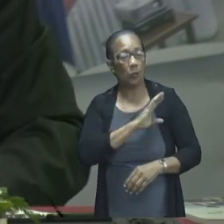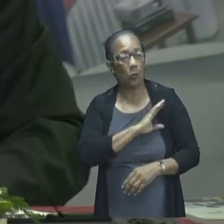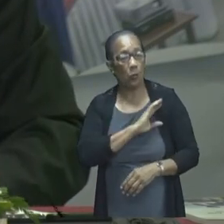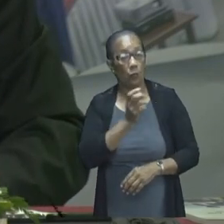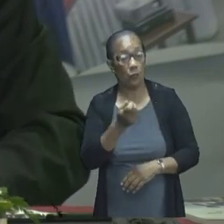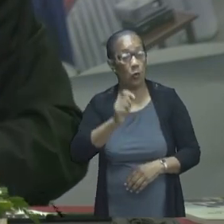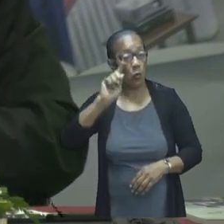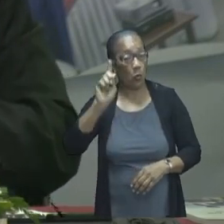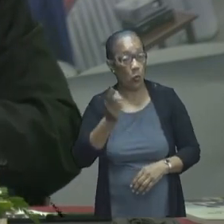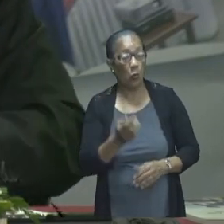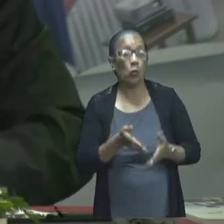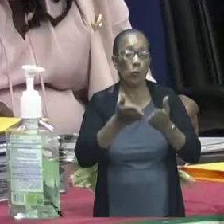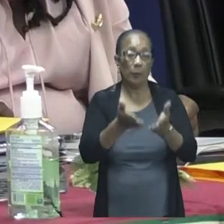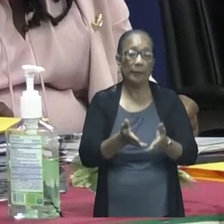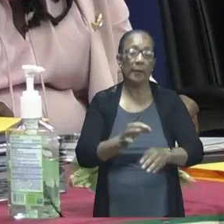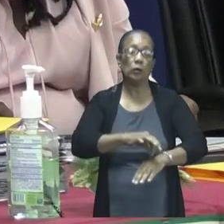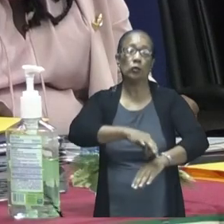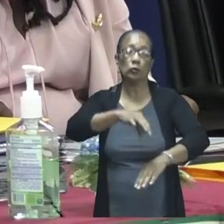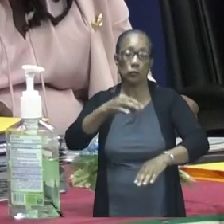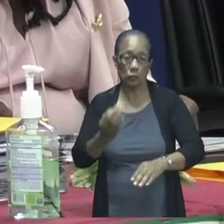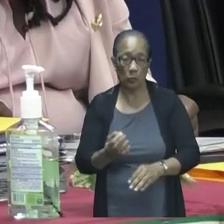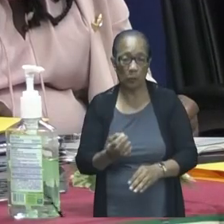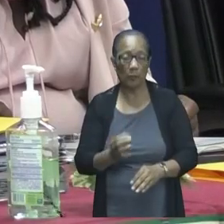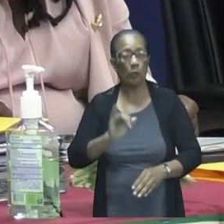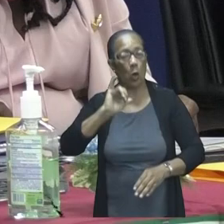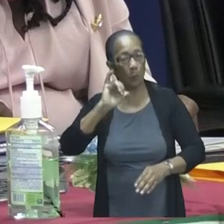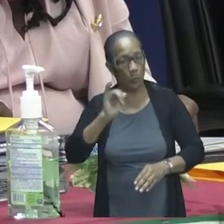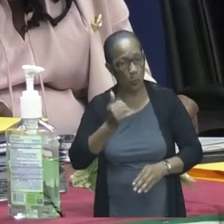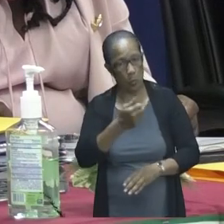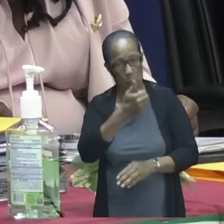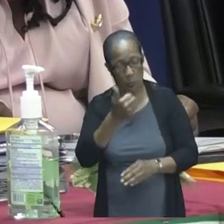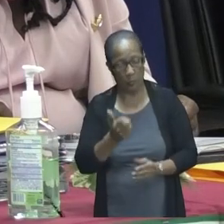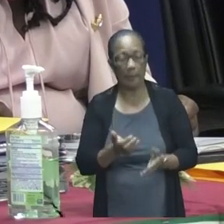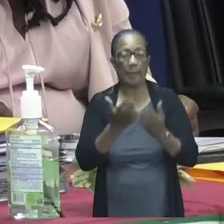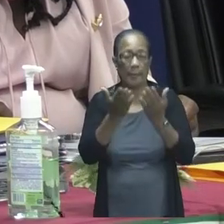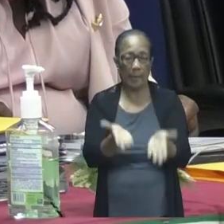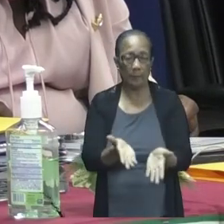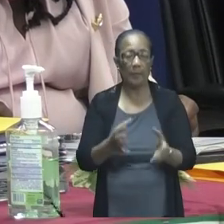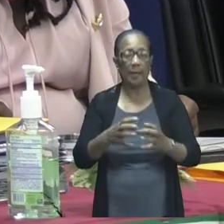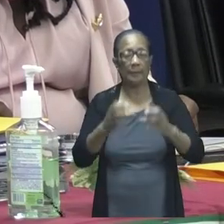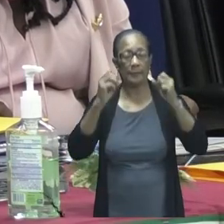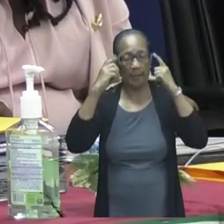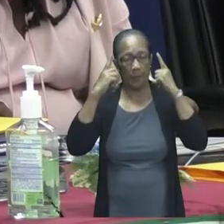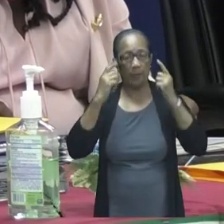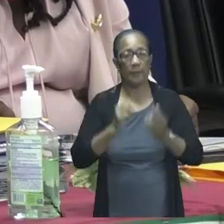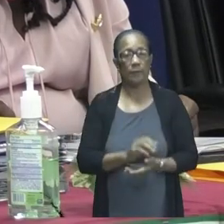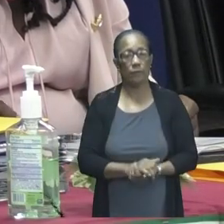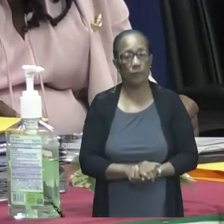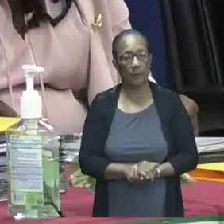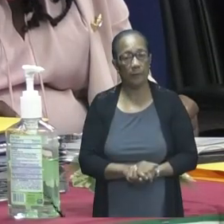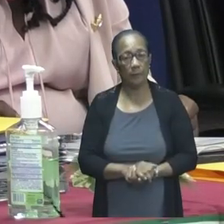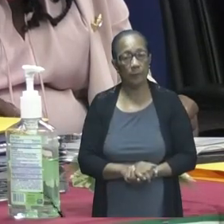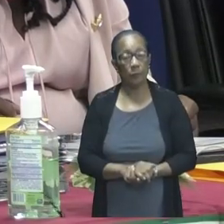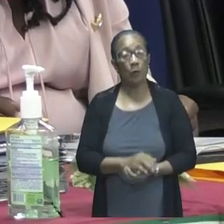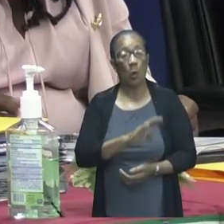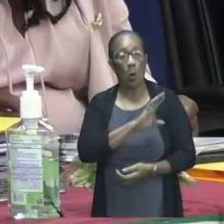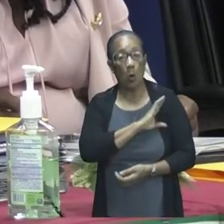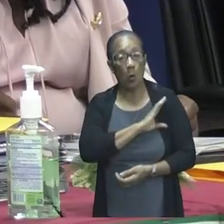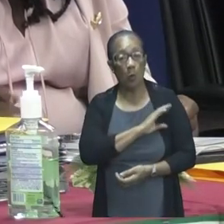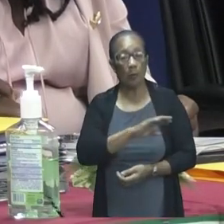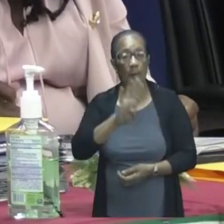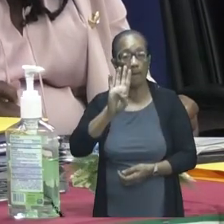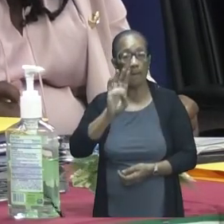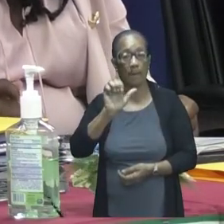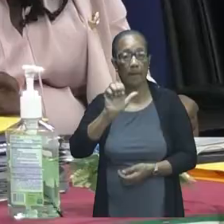verrichten en daar die gezondheidszorg ook optimaal geboden kan worden en dan zo samenleving heerser van basel waar